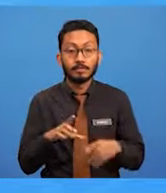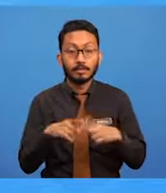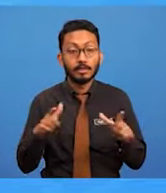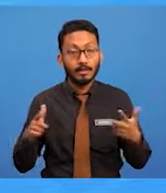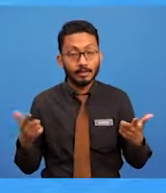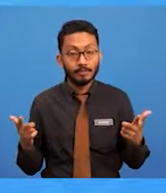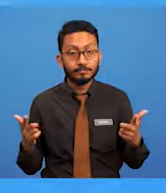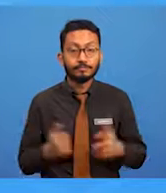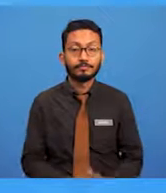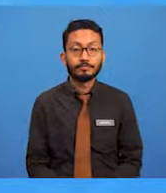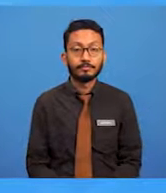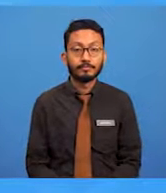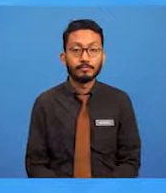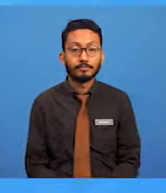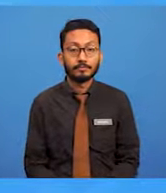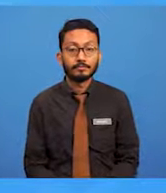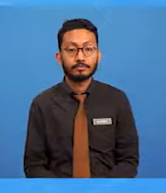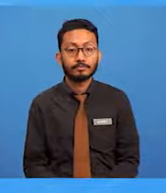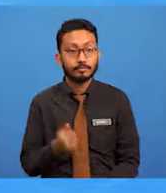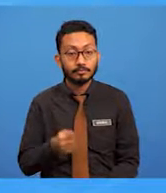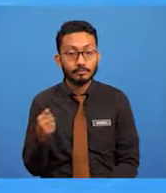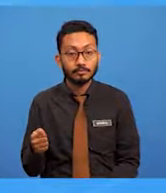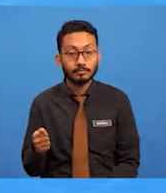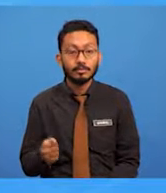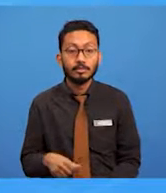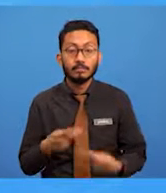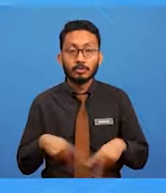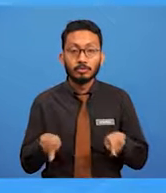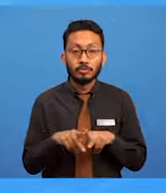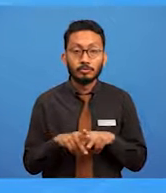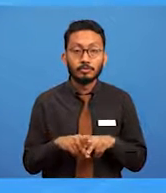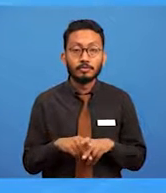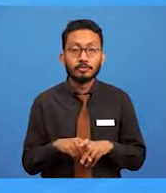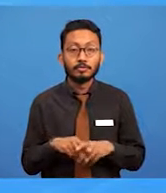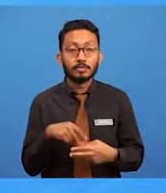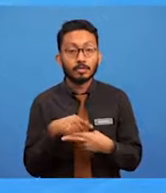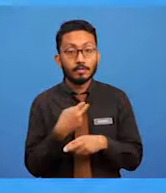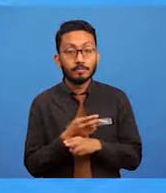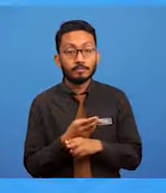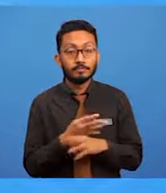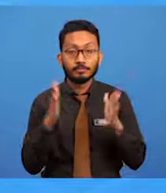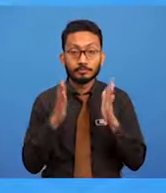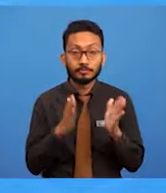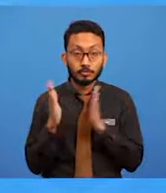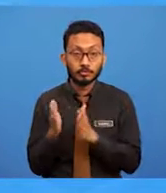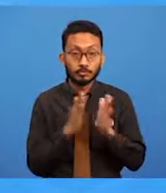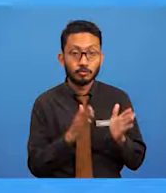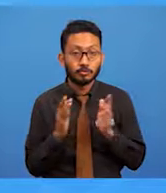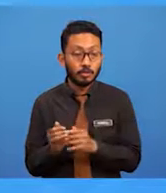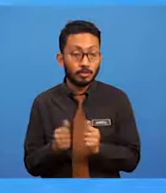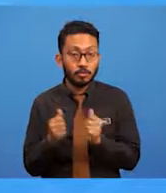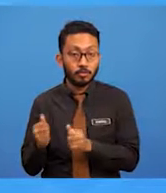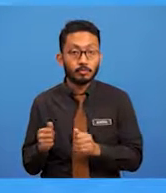ia mementingkan rekaan susun atur dalam penghasilan